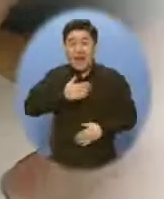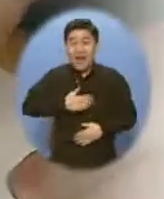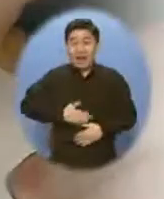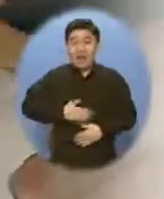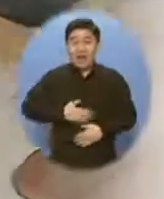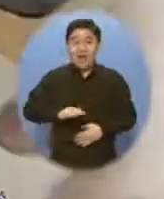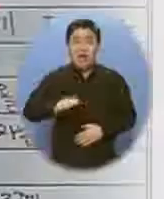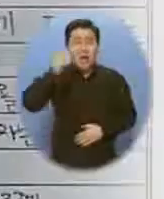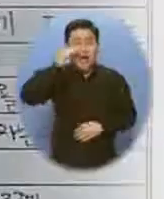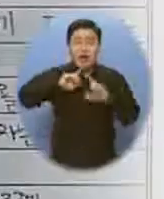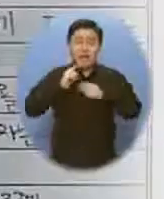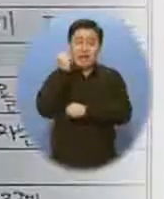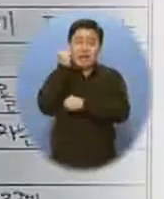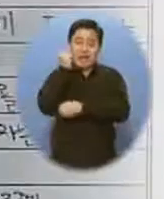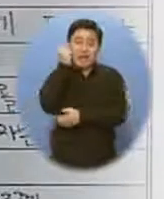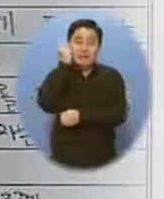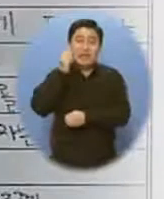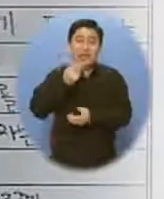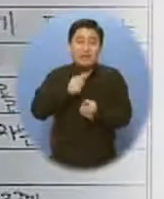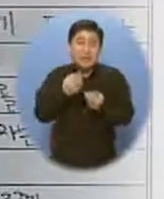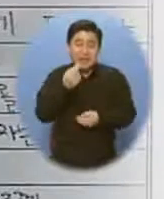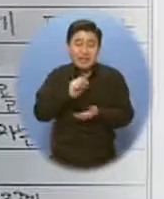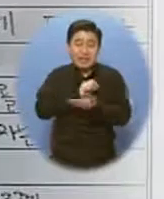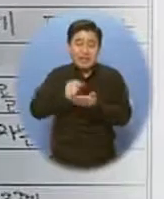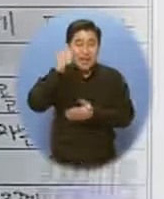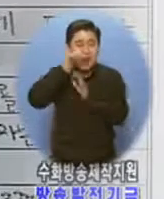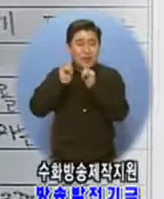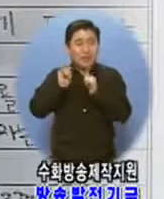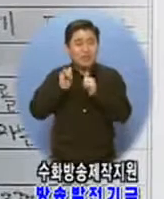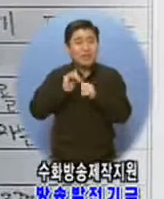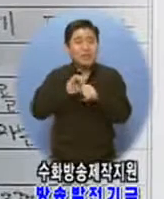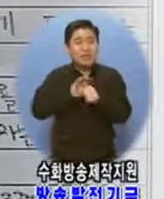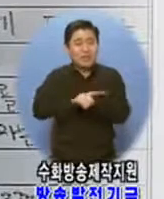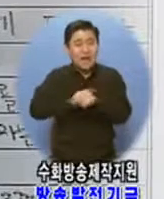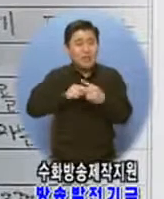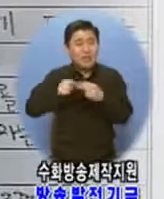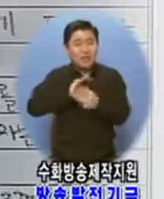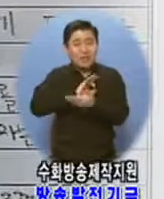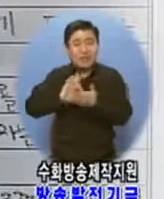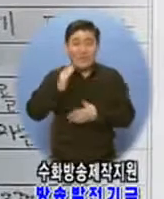우리말의 기본인 띄어쓰기, 한국인이라면 제대로 이해하고 사용해야겠죠?